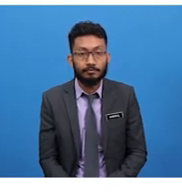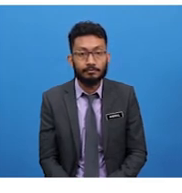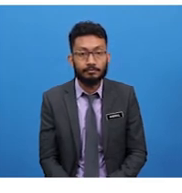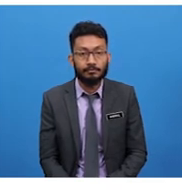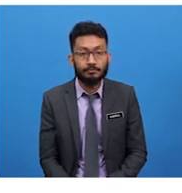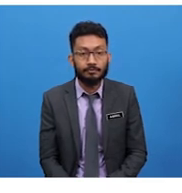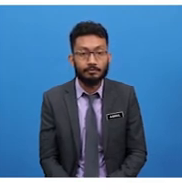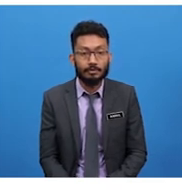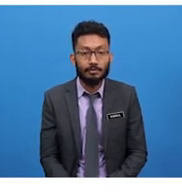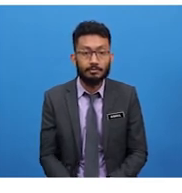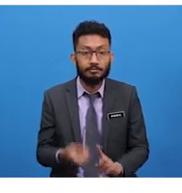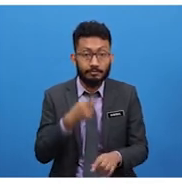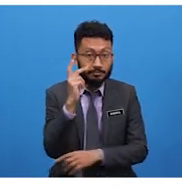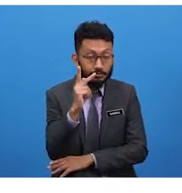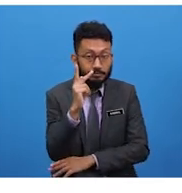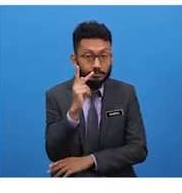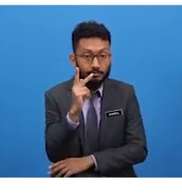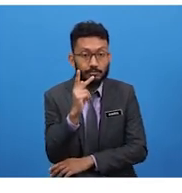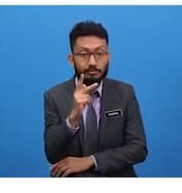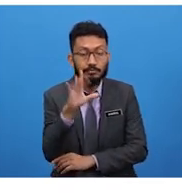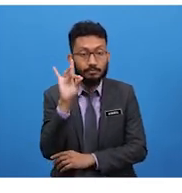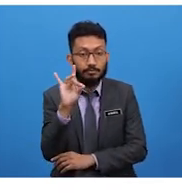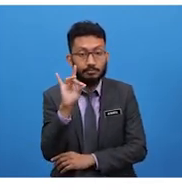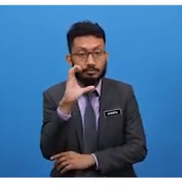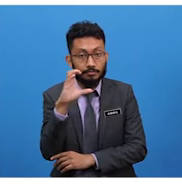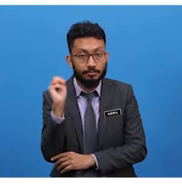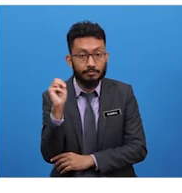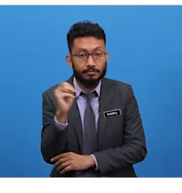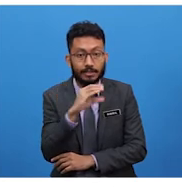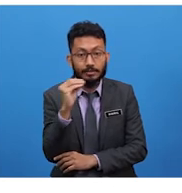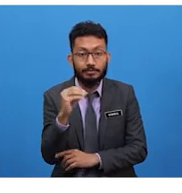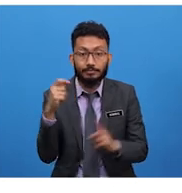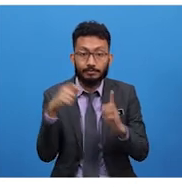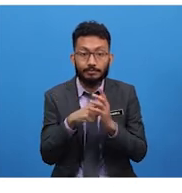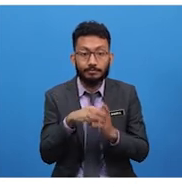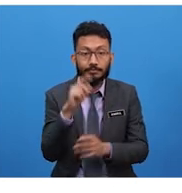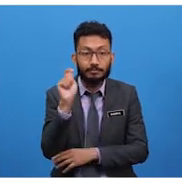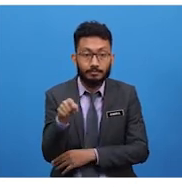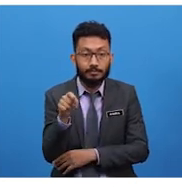Dari titik K, keluarkan sebanyak 8 cm dan tandakan titik L.